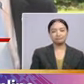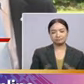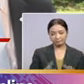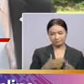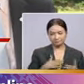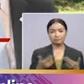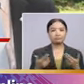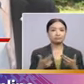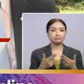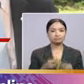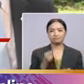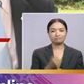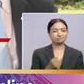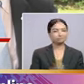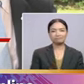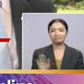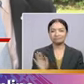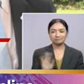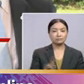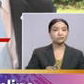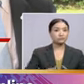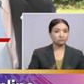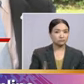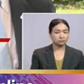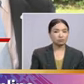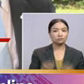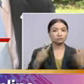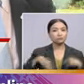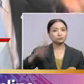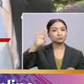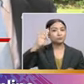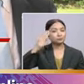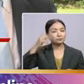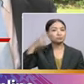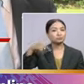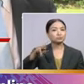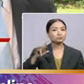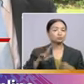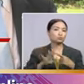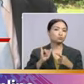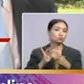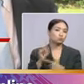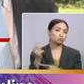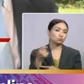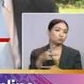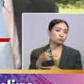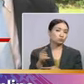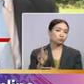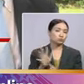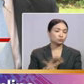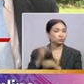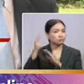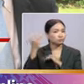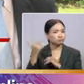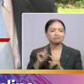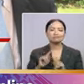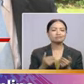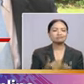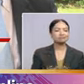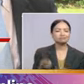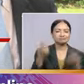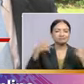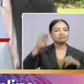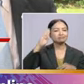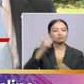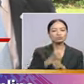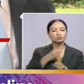าติไม่ได้ทำแน่นอนอยู่แล้วส่วนพลเอกประยุทธ์จันทร์โอชายังหวังส้มหล่นหรือเปล่าท่านบอกว่าวันนี้นายกทำงานทุกวันจนกว่าจะมีรัฐ